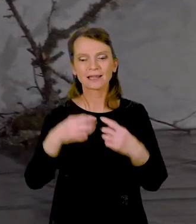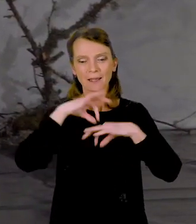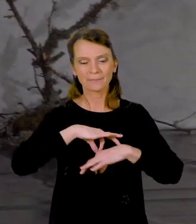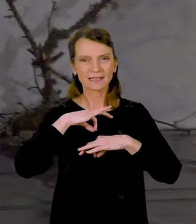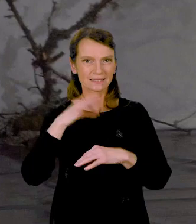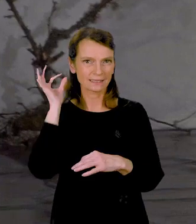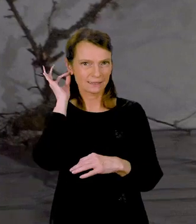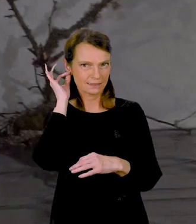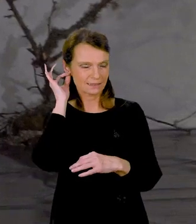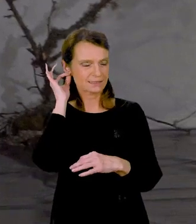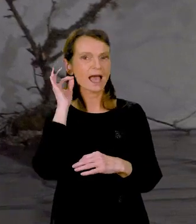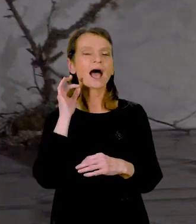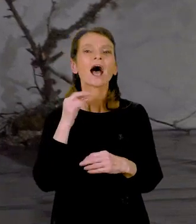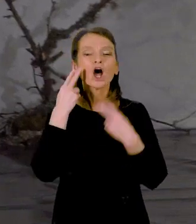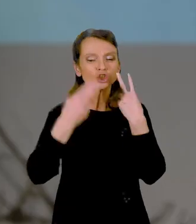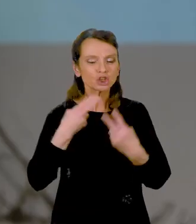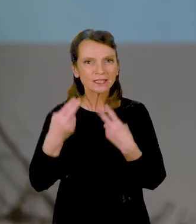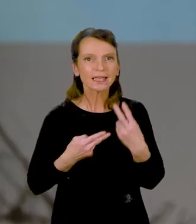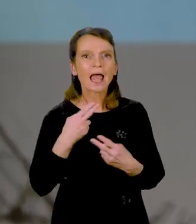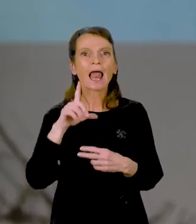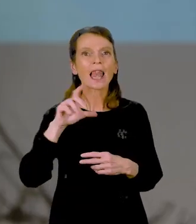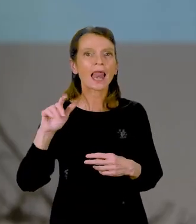gospa Lela B. Njatin.